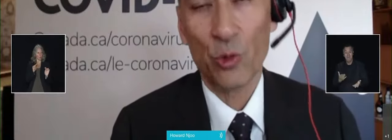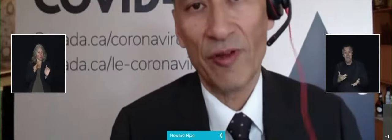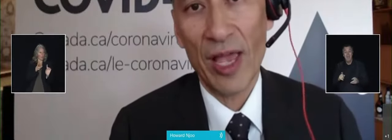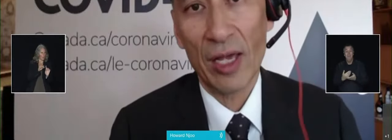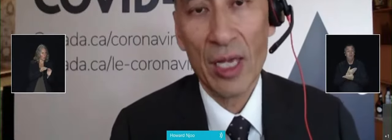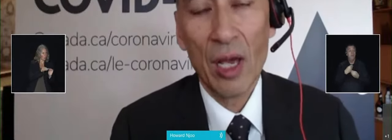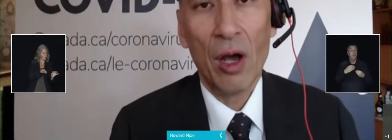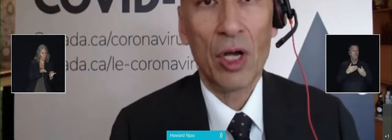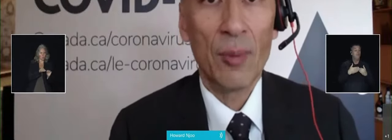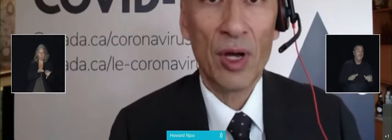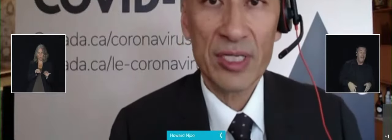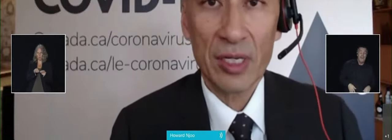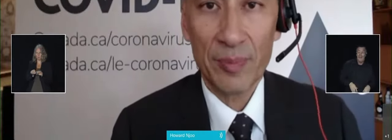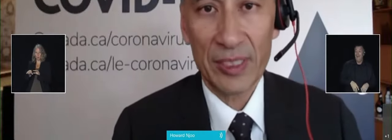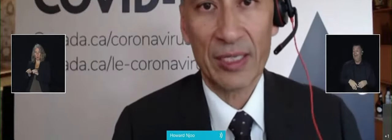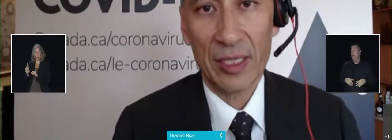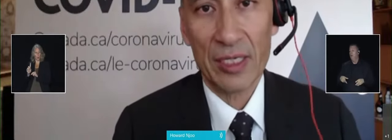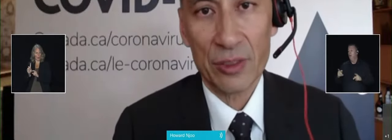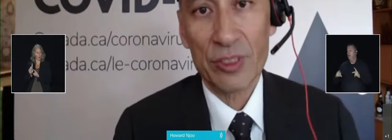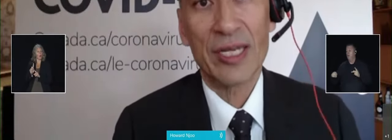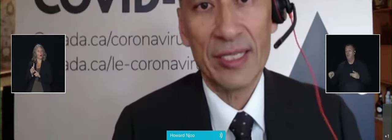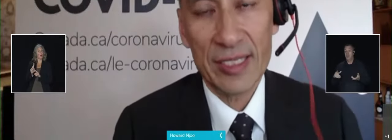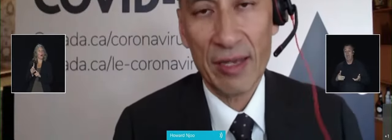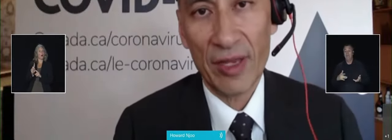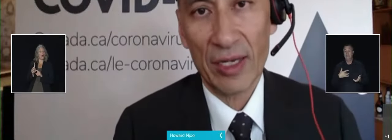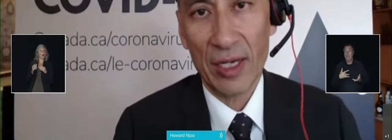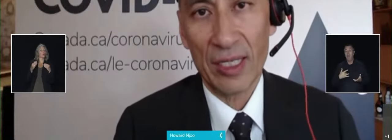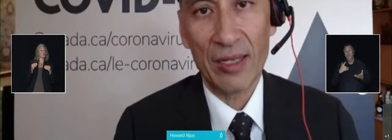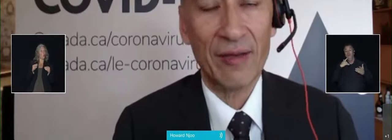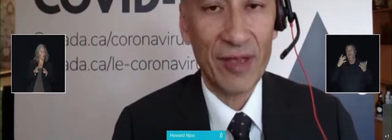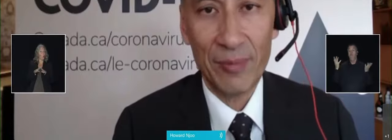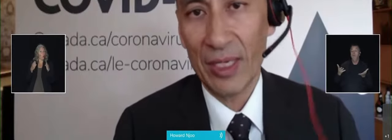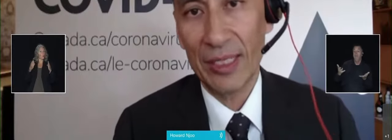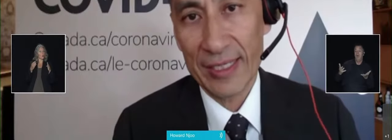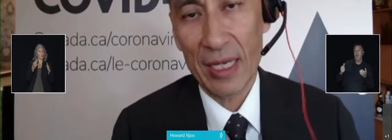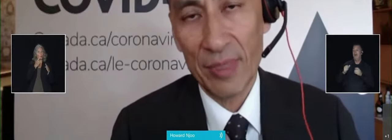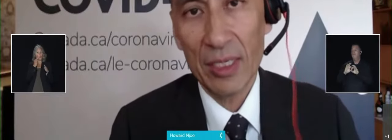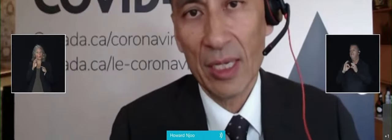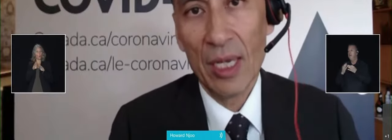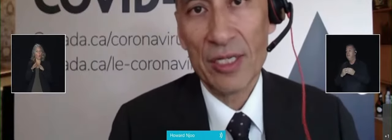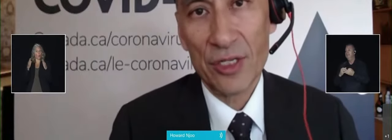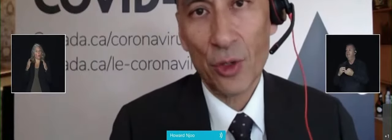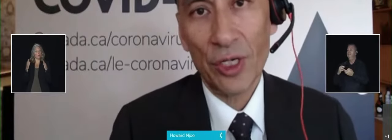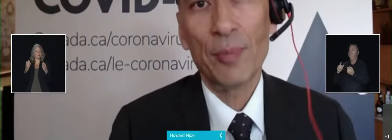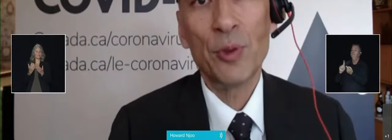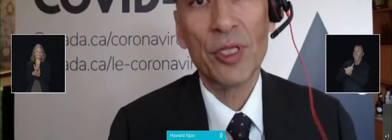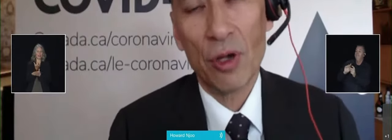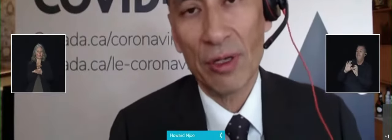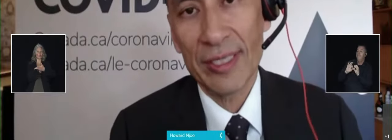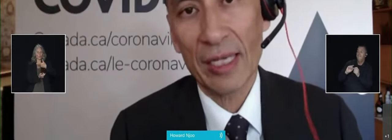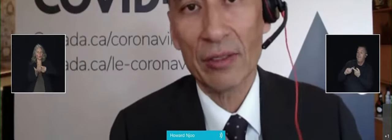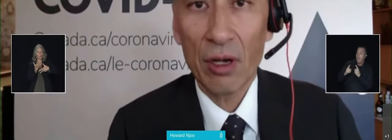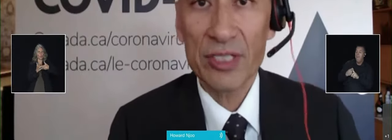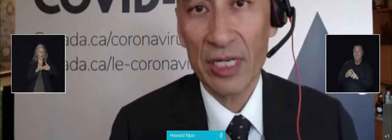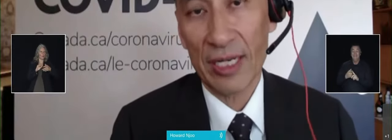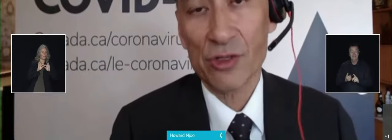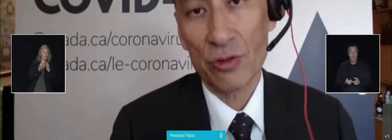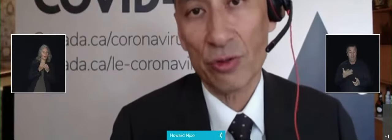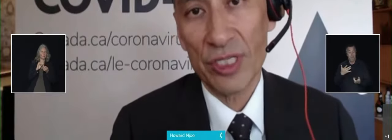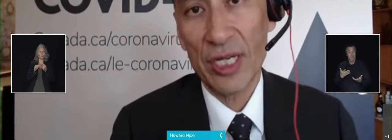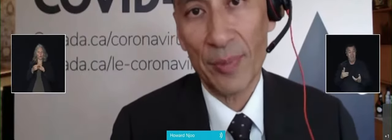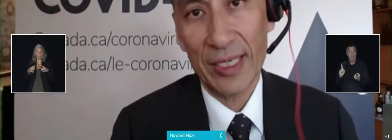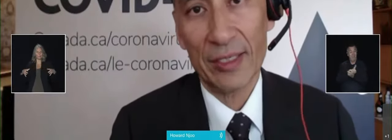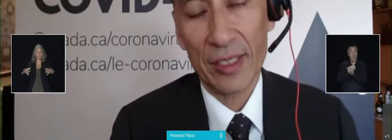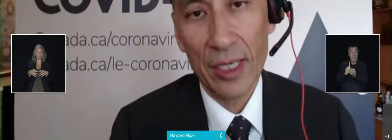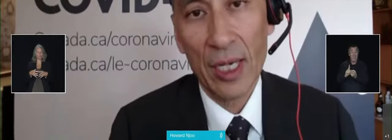magasins sont ouverts. On commence peut-être à socialiser avec la famille et les amis. C'est sûr, on n'a plus de contacts. Donc, c'est